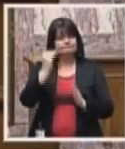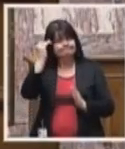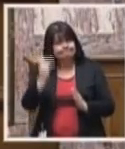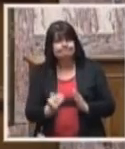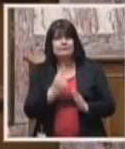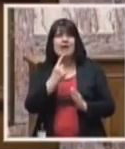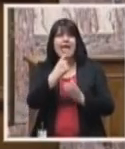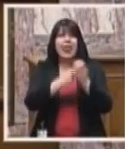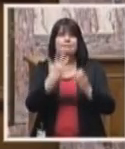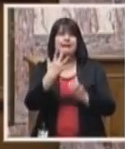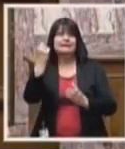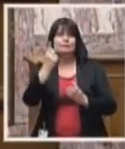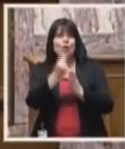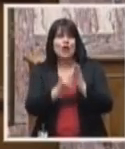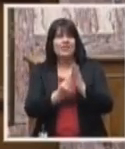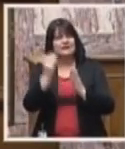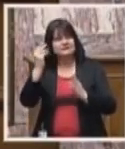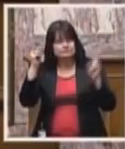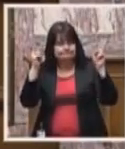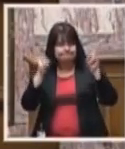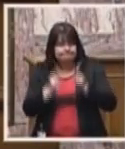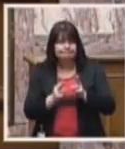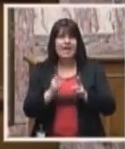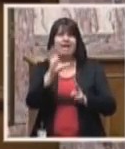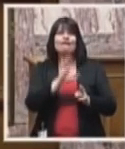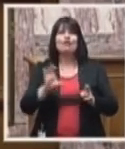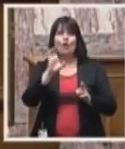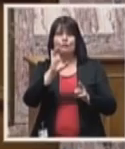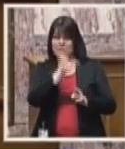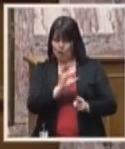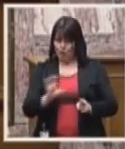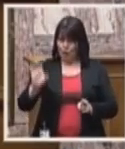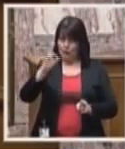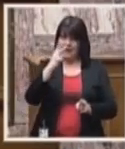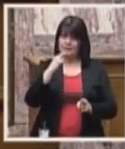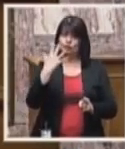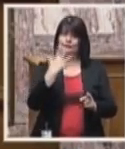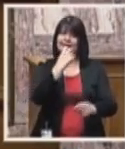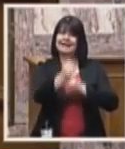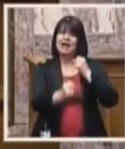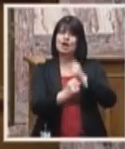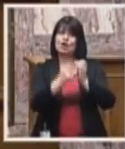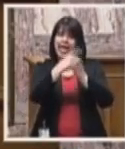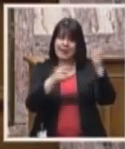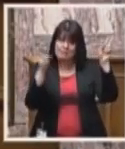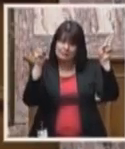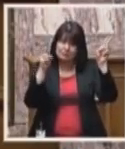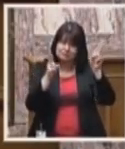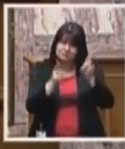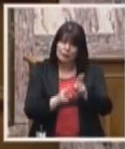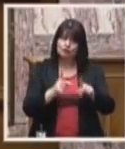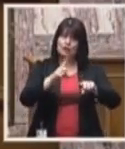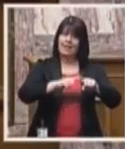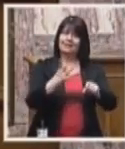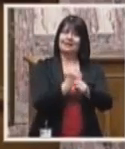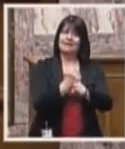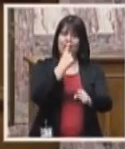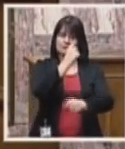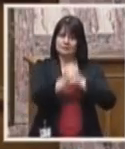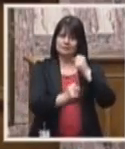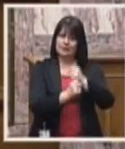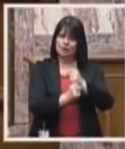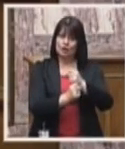ελλείμματος. Καμία χώρα του ΟΣΑ δεν έχει μειώσει κατά τα τελευταία 25 χρόνια το έλλειμμα της τόσο πολύ μέσα σε ένα χρόνο. Όχι δικά